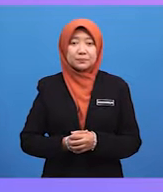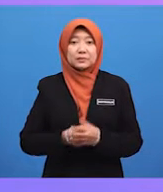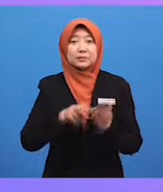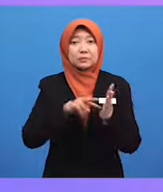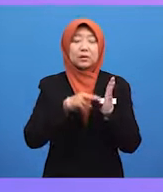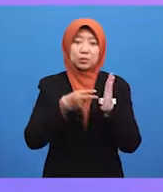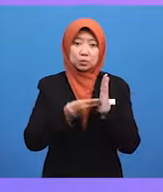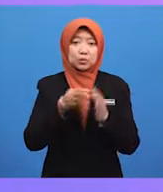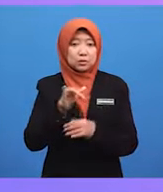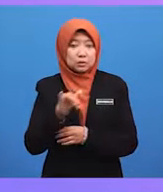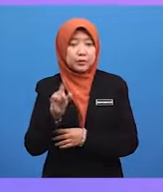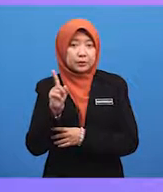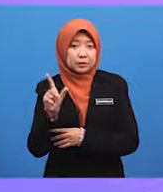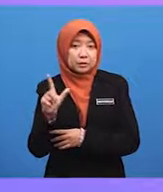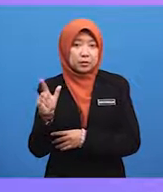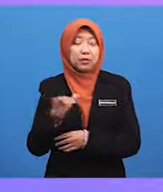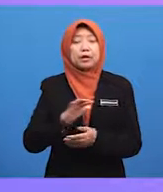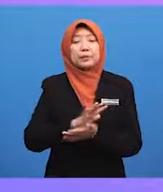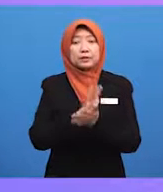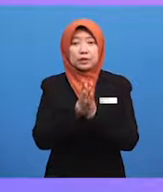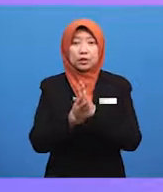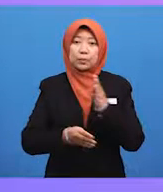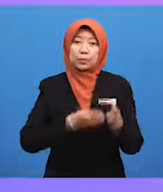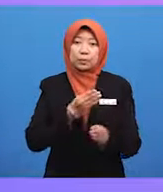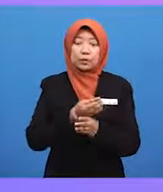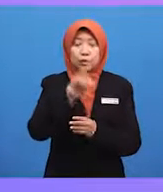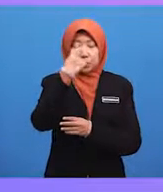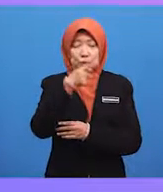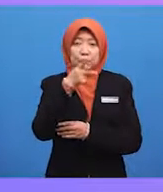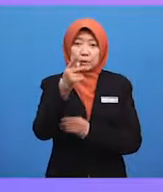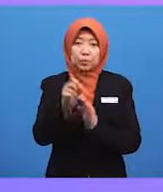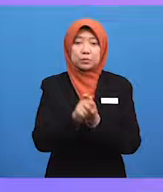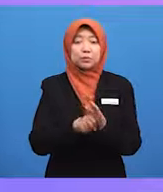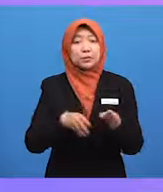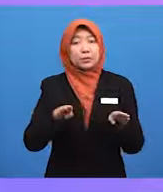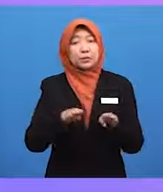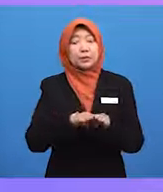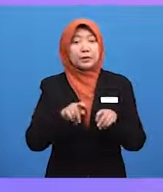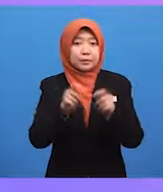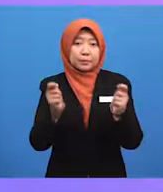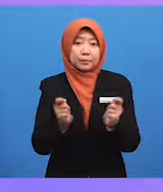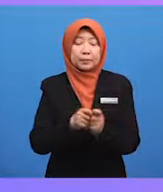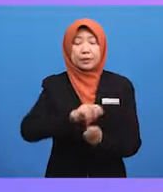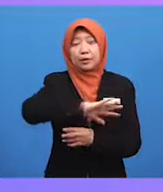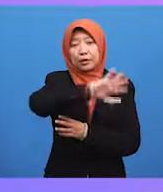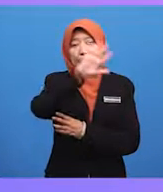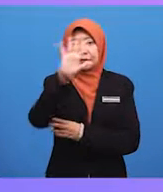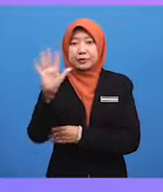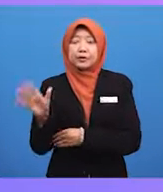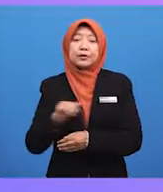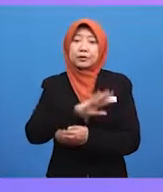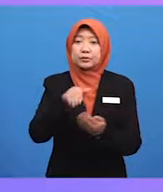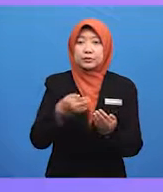Artinya, Dialah yang menjadikan bumi ini untuk kamu sebagai hamparan dan langit serta segala